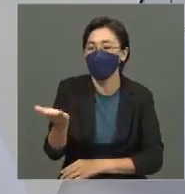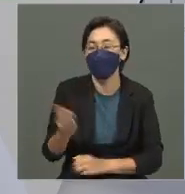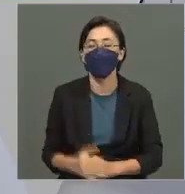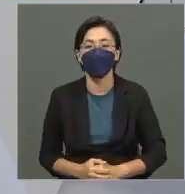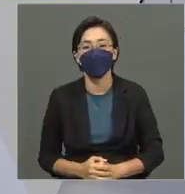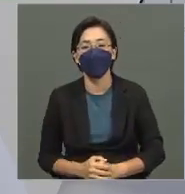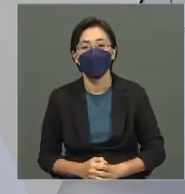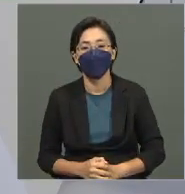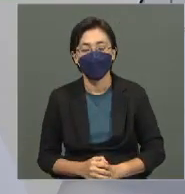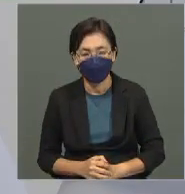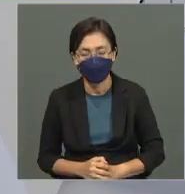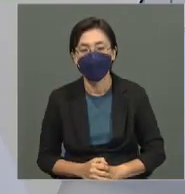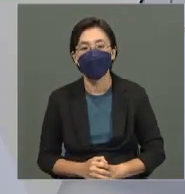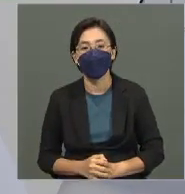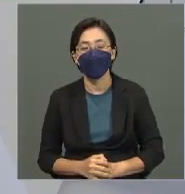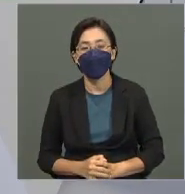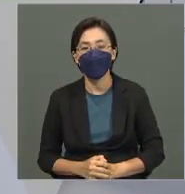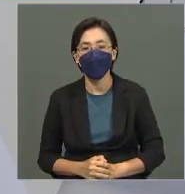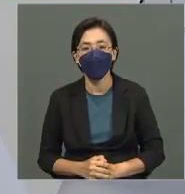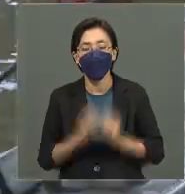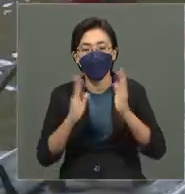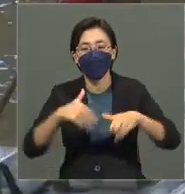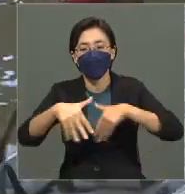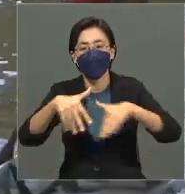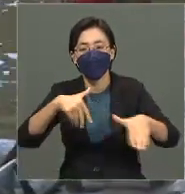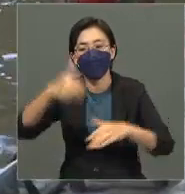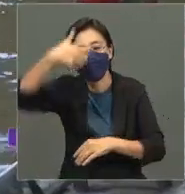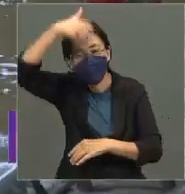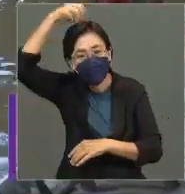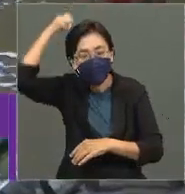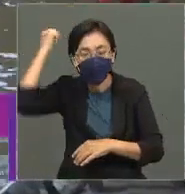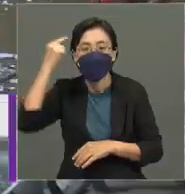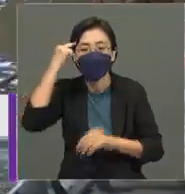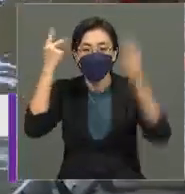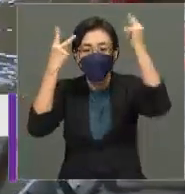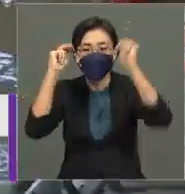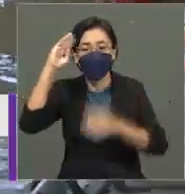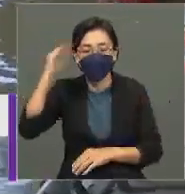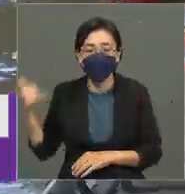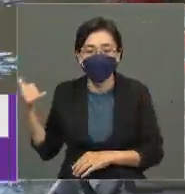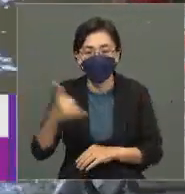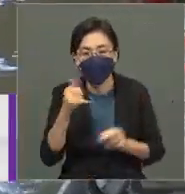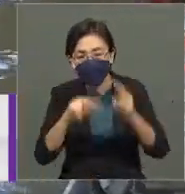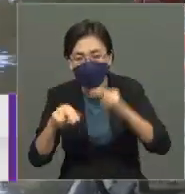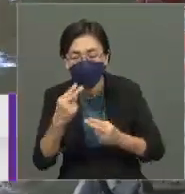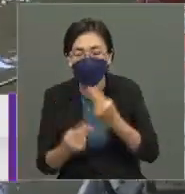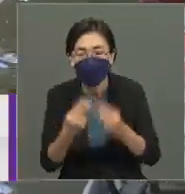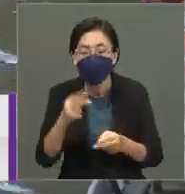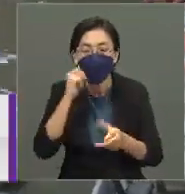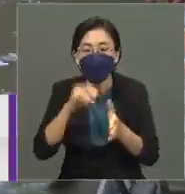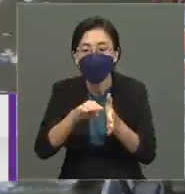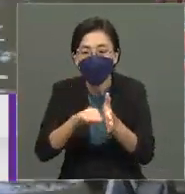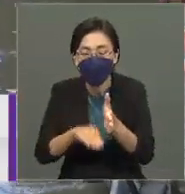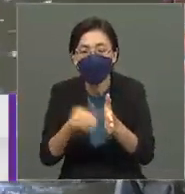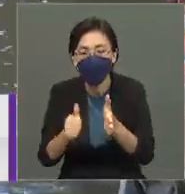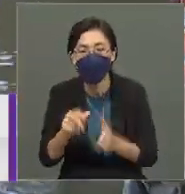คุณวีรศักดิ์คุณปฐมาภรณ์ครับแม้ว่าความหวังของชาวบ้านที่สิงห์บุรีหวังว่านายกรัฐมนตรีลงพื้นที่ครั้งนี้น้ำจะลดนะครับแต่ดูเหมือนว่าระดับ